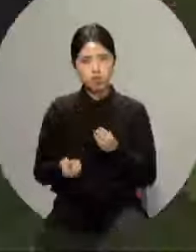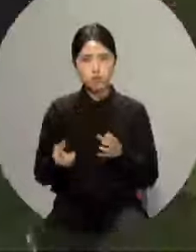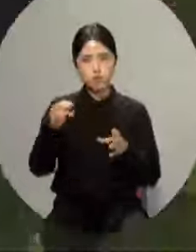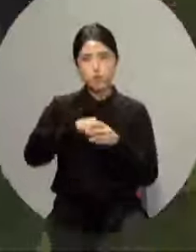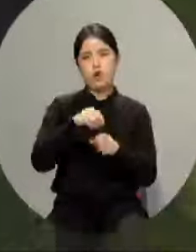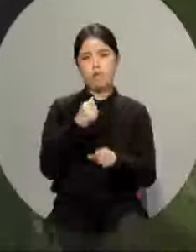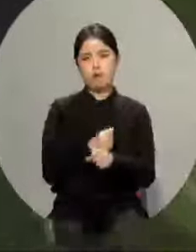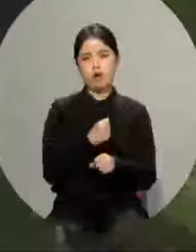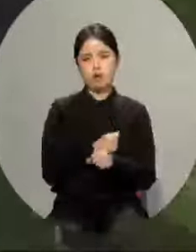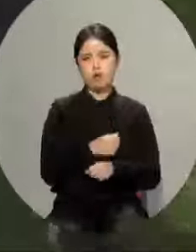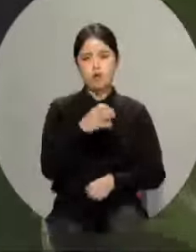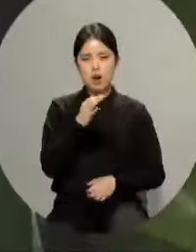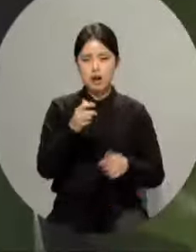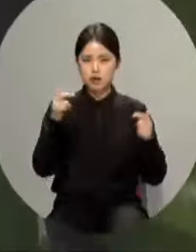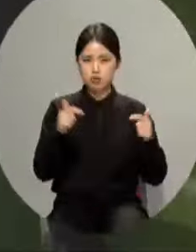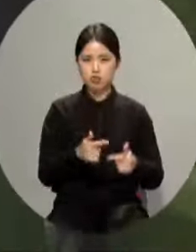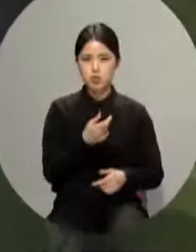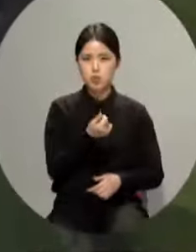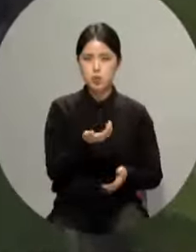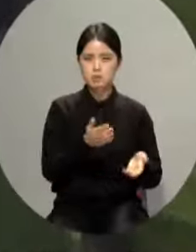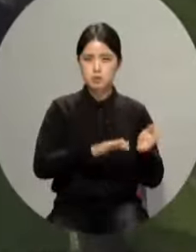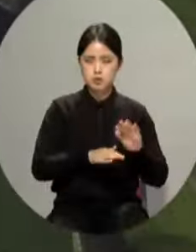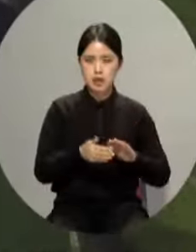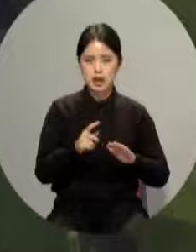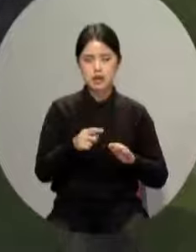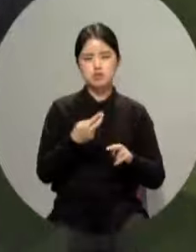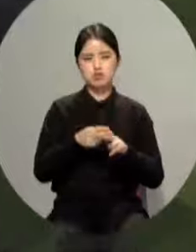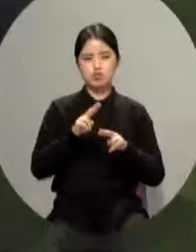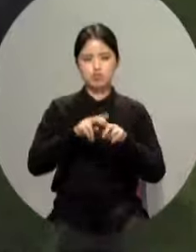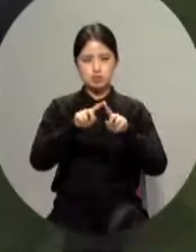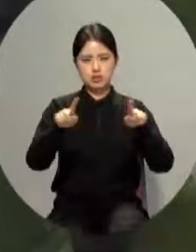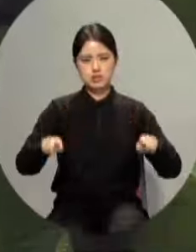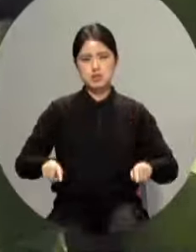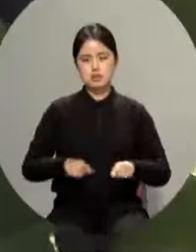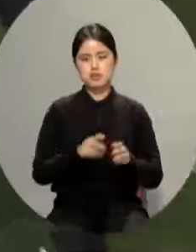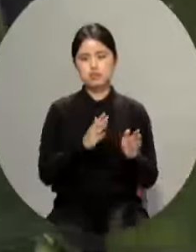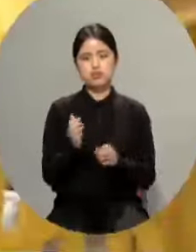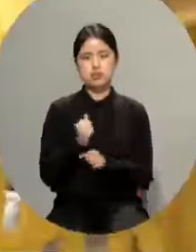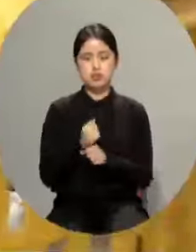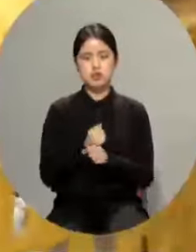가격을 낮춘 소포장과 실속 선물 세트를 준비하도록 했습니다.